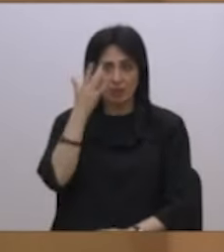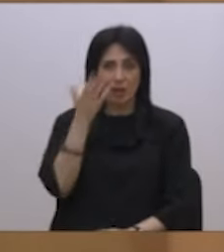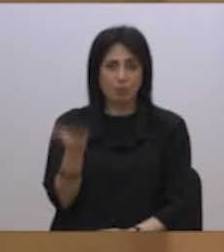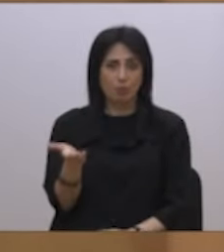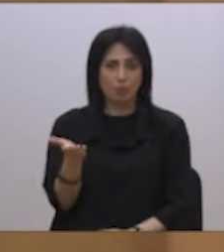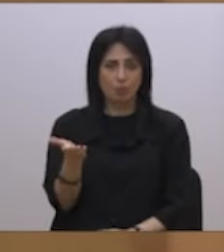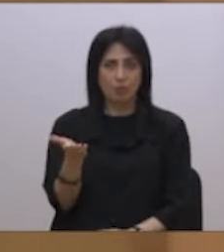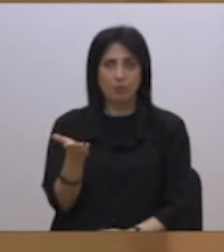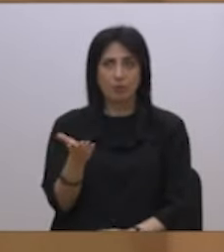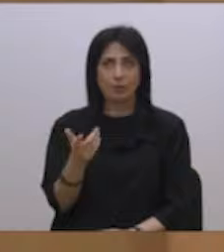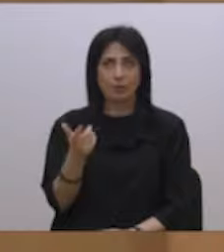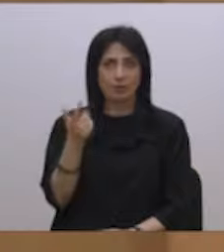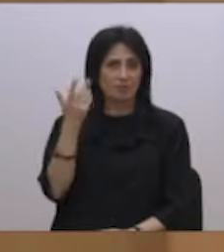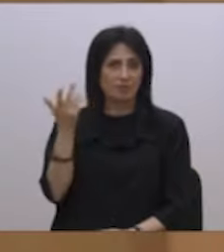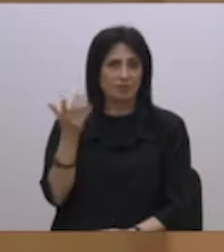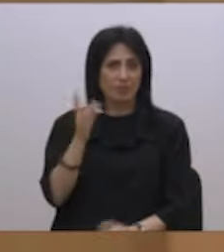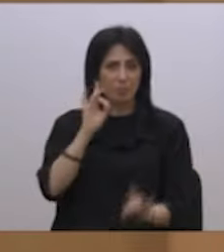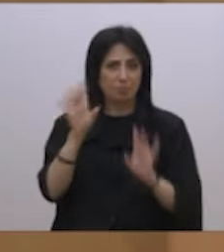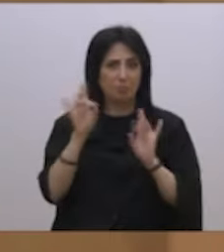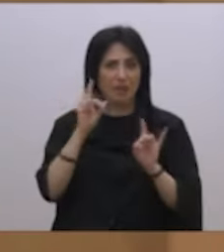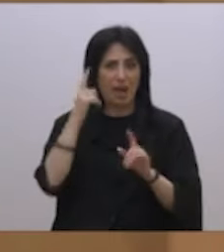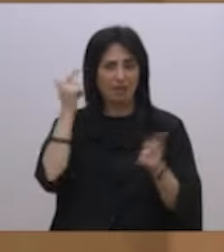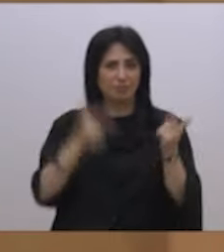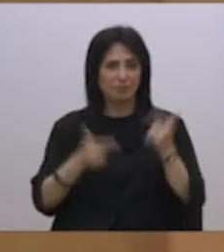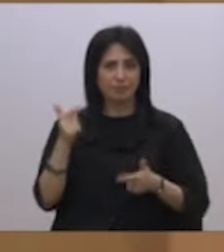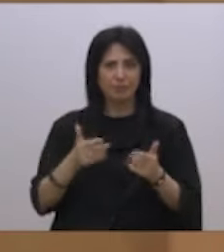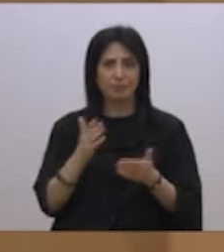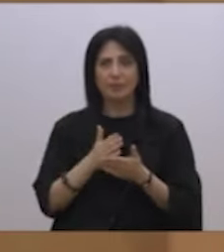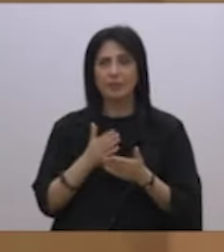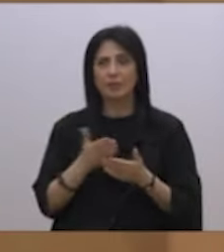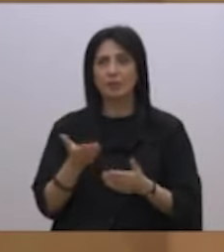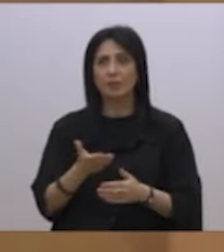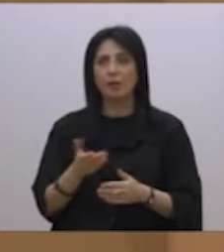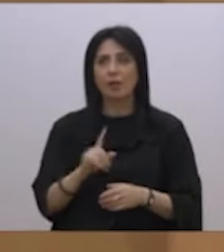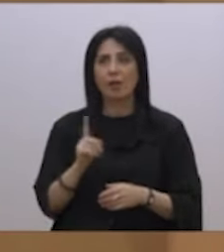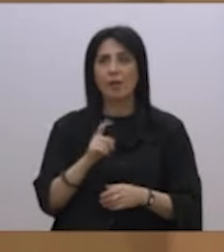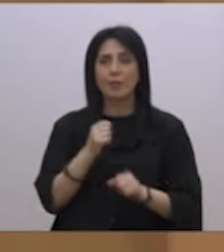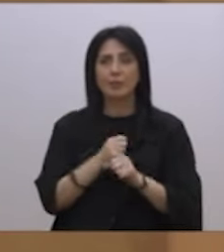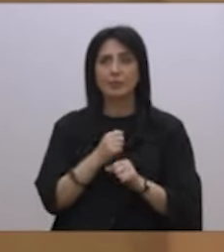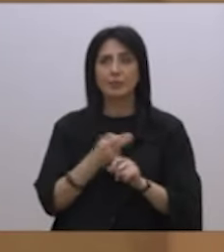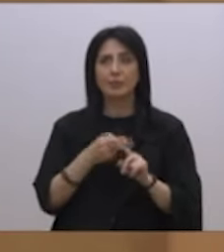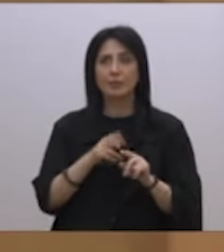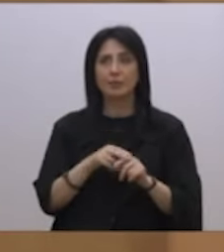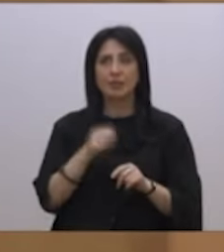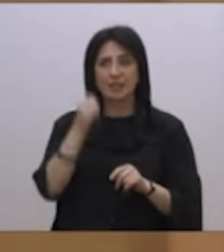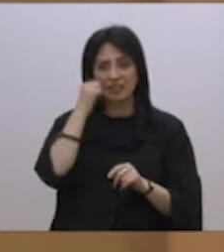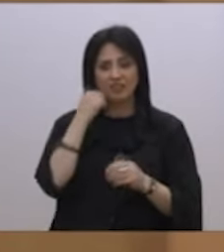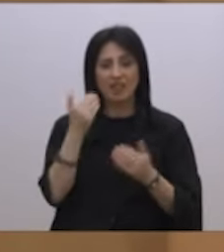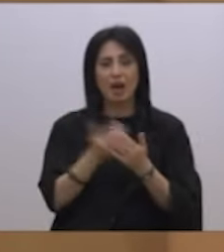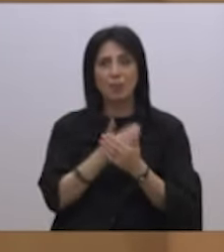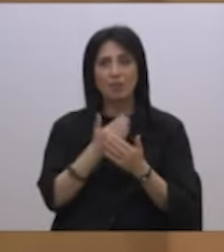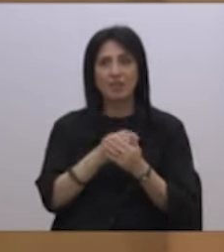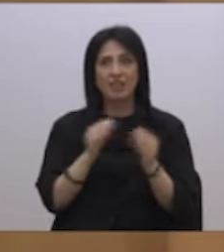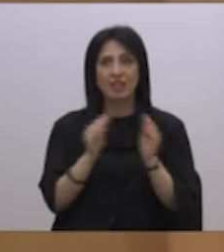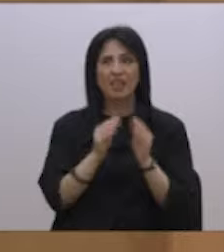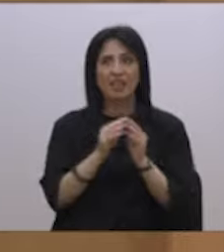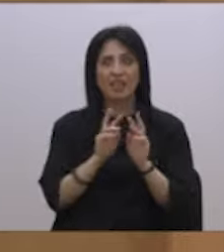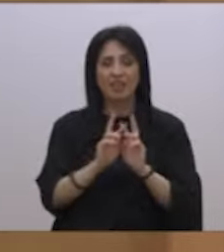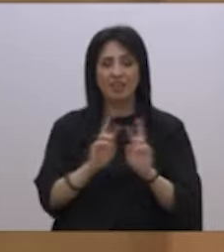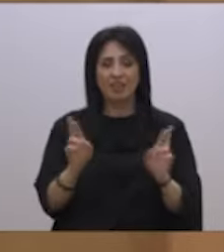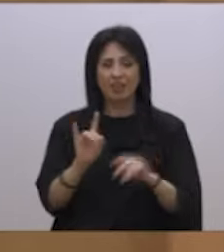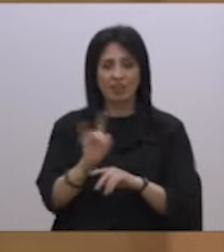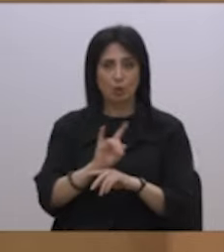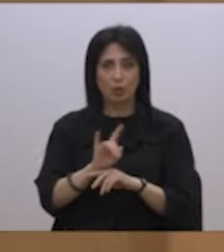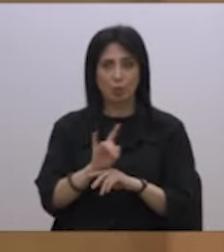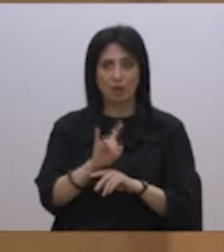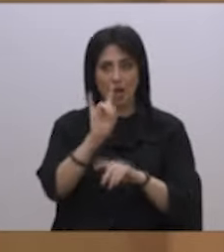აი რა თავხედი, პიარული თავხედობა ქვია თუ რა ქვია, არ ვიცი. და რა უყოთ იმ ძველ ამბებს, რასაც იგივენაირად